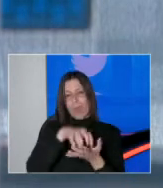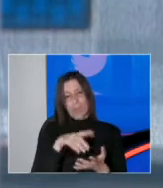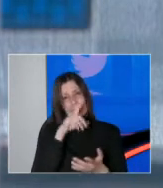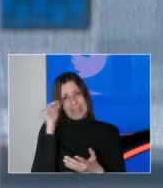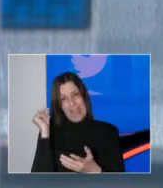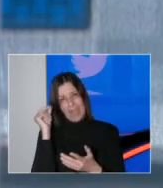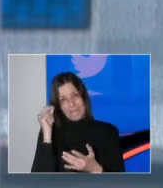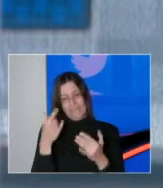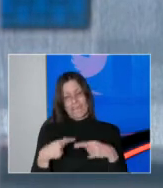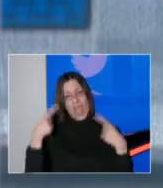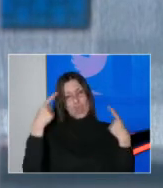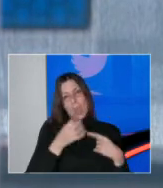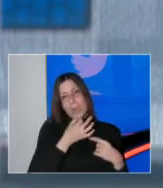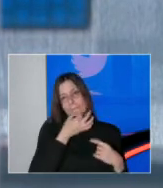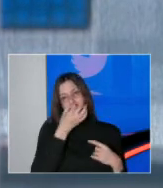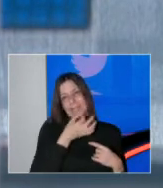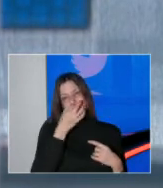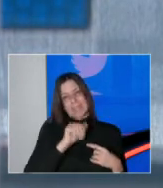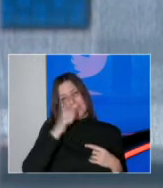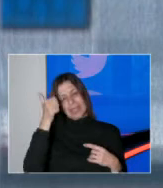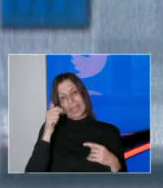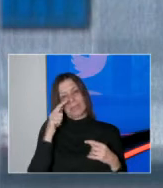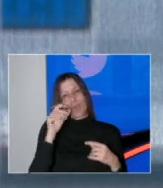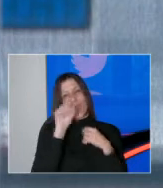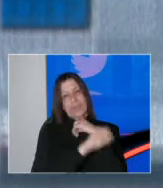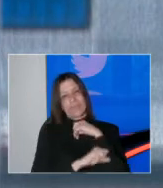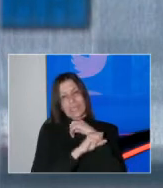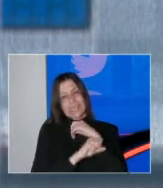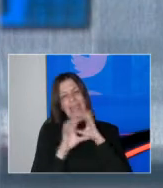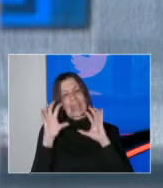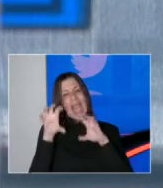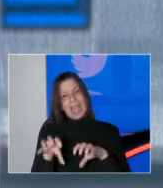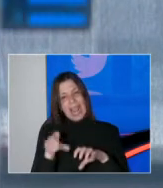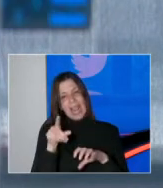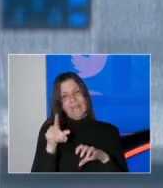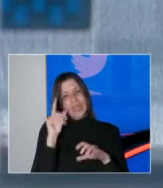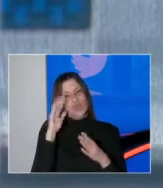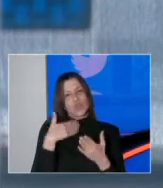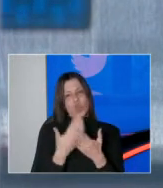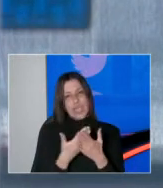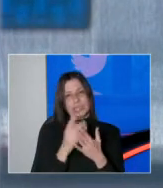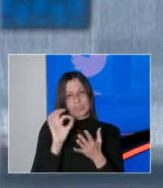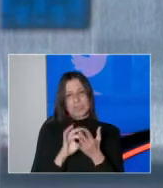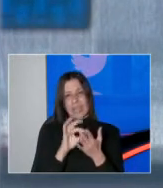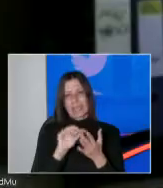אביב, וכיום מרצה בכיר באוניברסיטת אריאל, ויועץ במשרד AYR.